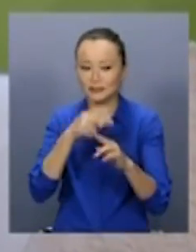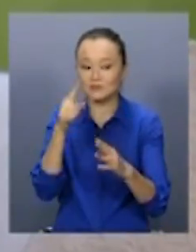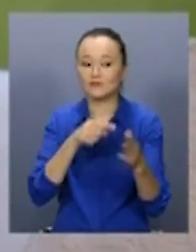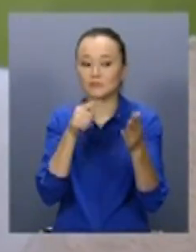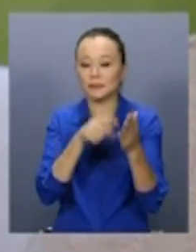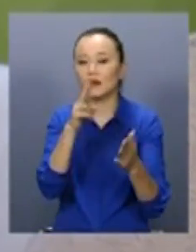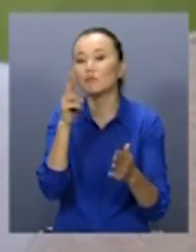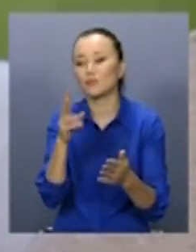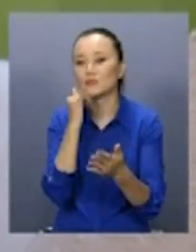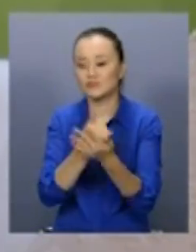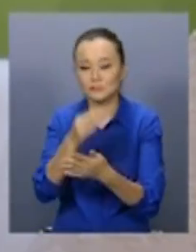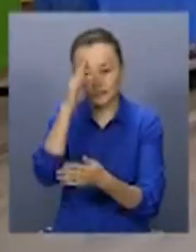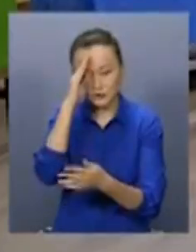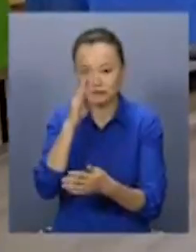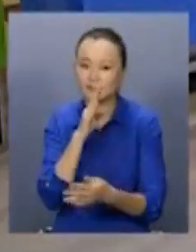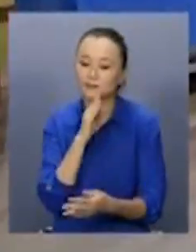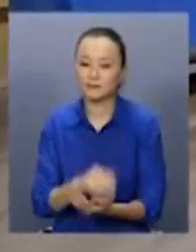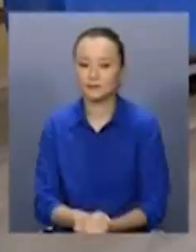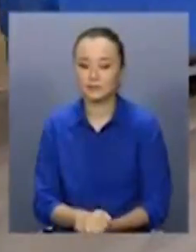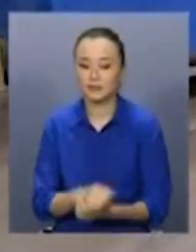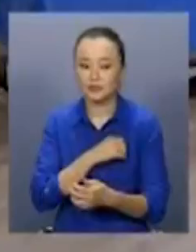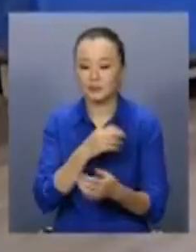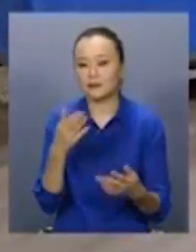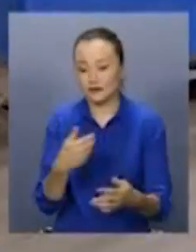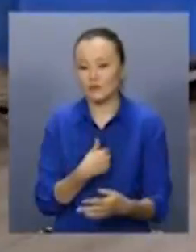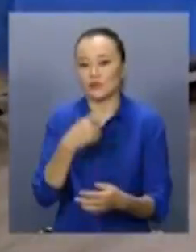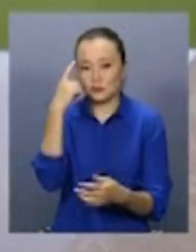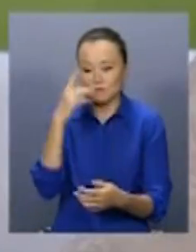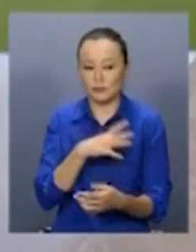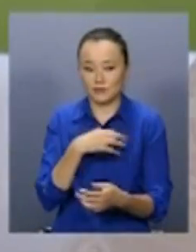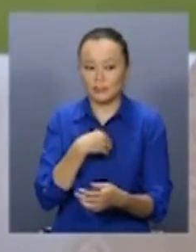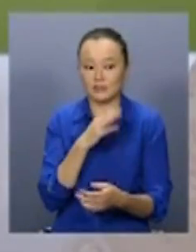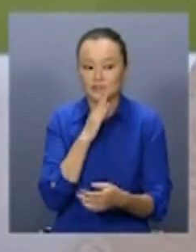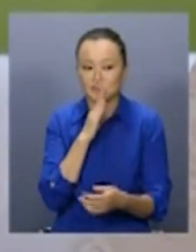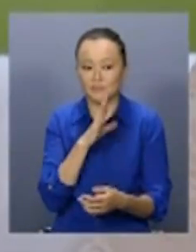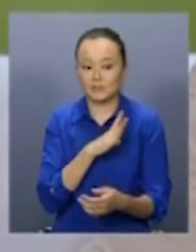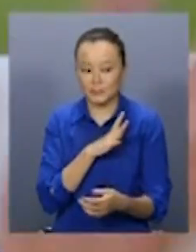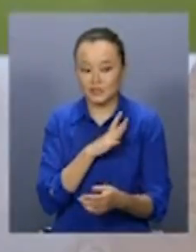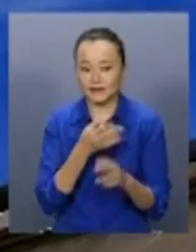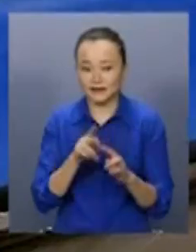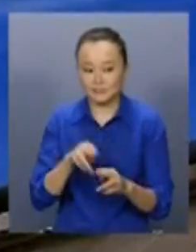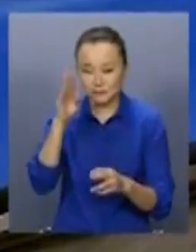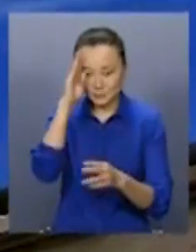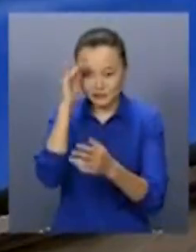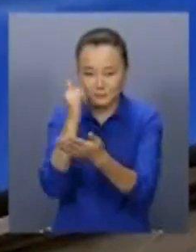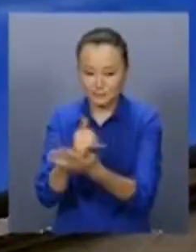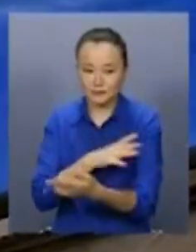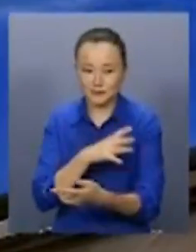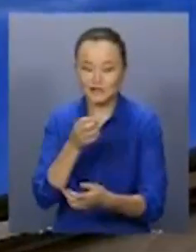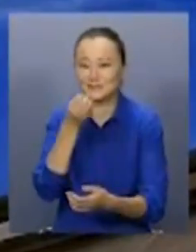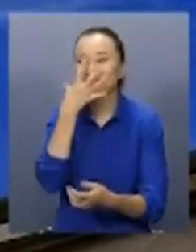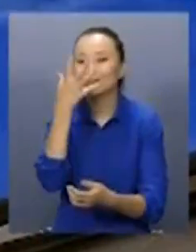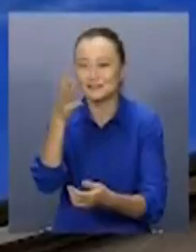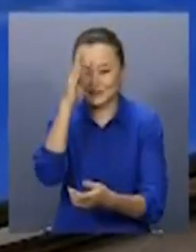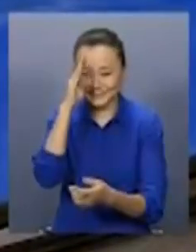арналған? Жігітке ма, қызға ма? Енді менің ойым, енді мен қыз болғаннан кейін мен орнына жігітке арнадыңыз, иә? Дұрыс, гүл жігітке арнадыңыз ғой.